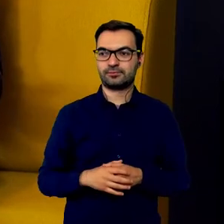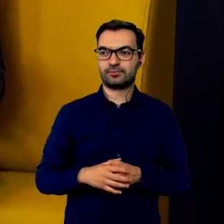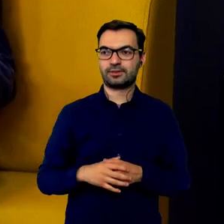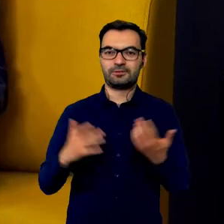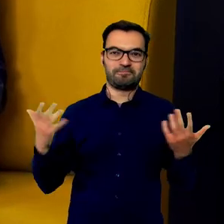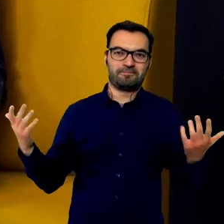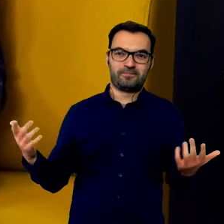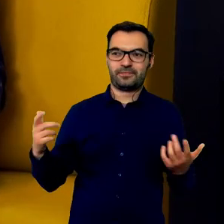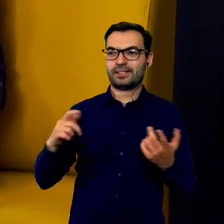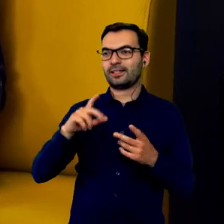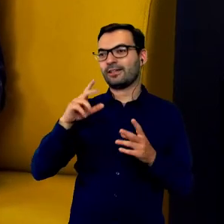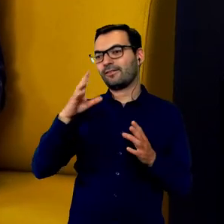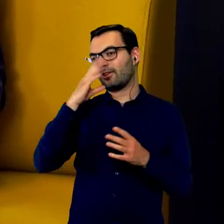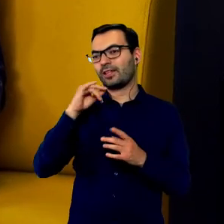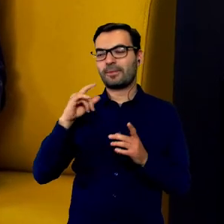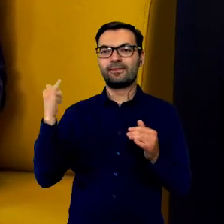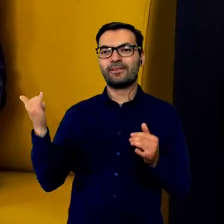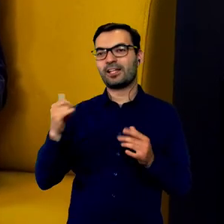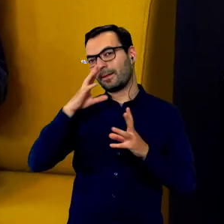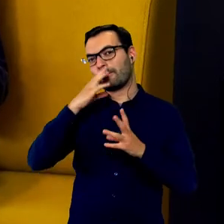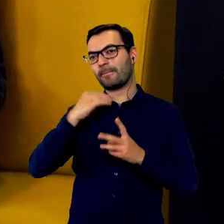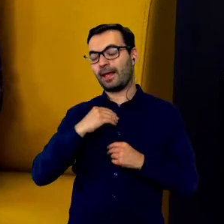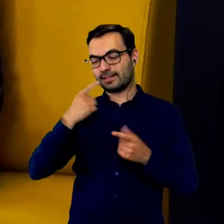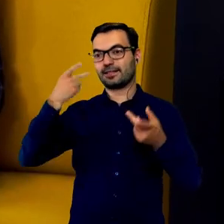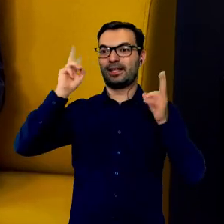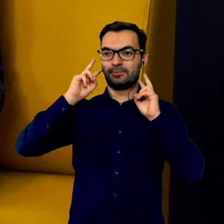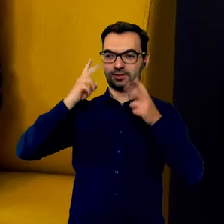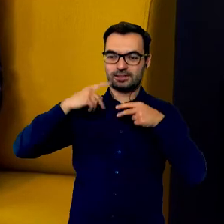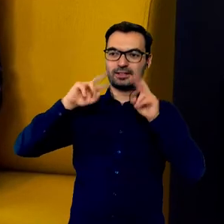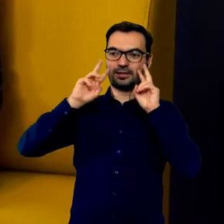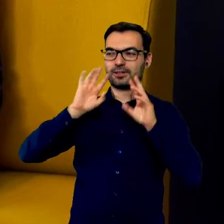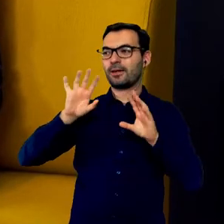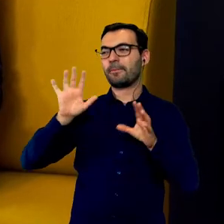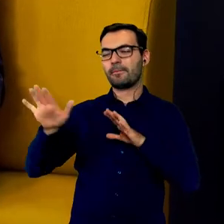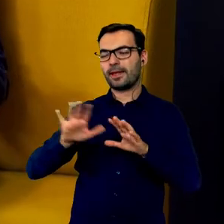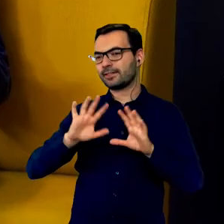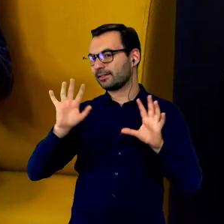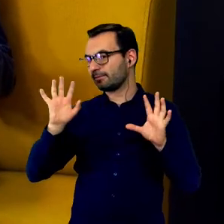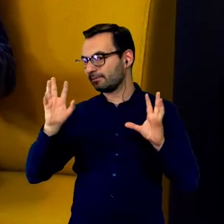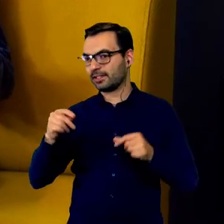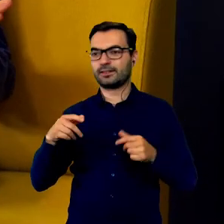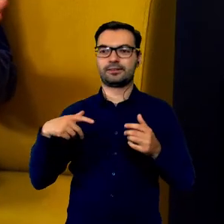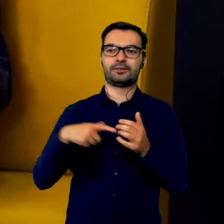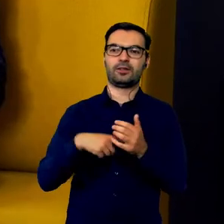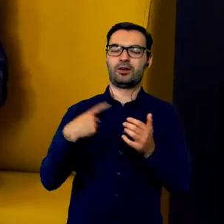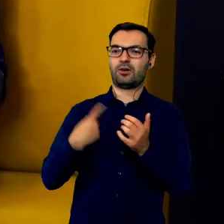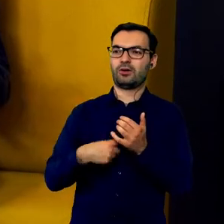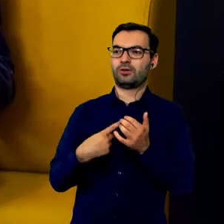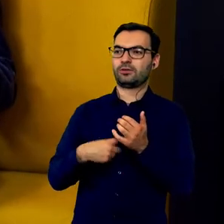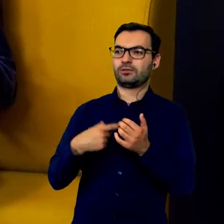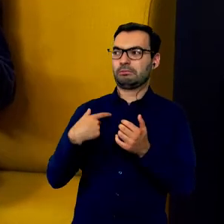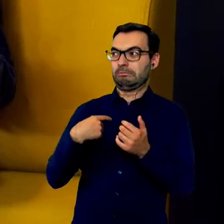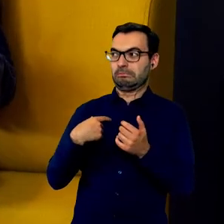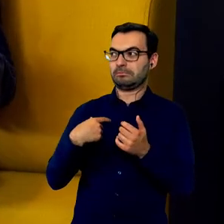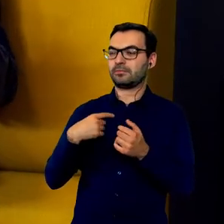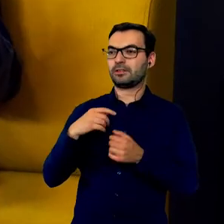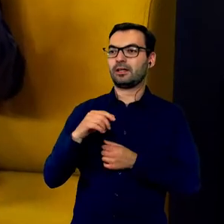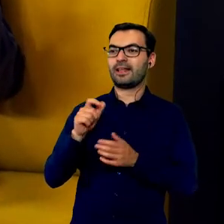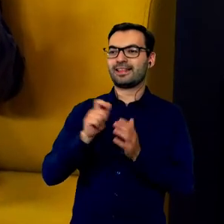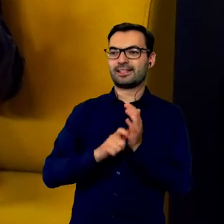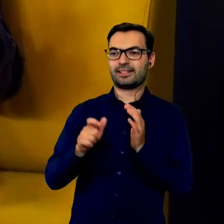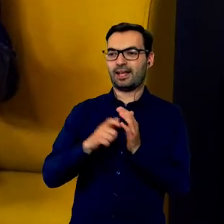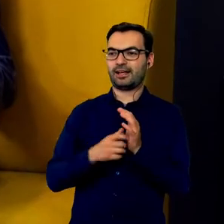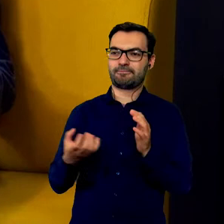To jest jakby ciągle prezent się dostawało. Takie są piękne miejsca. Ostatnio chyba na Instagramie